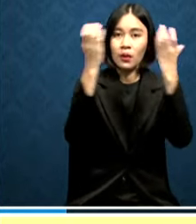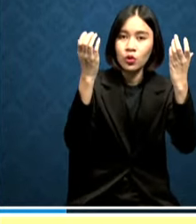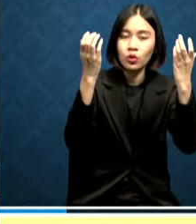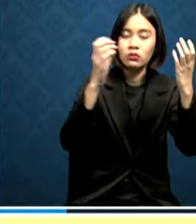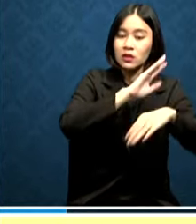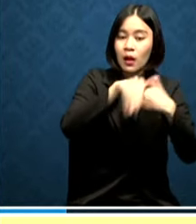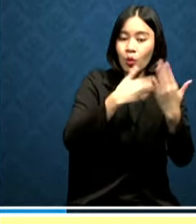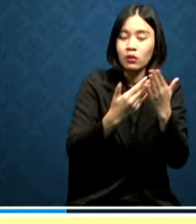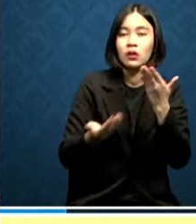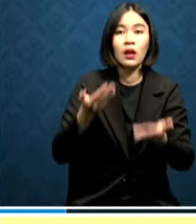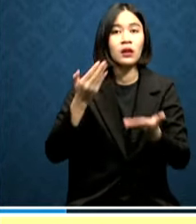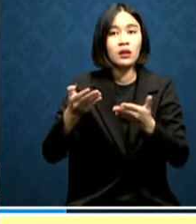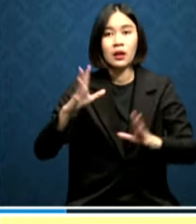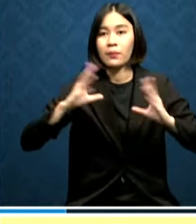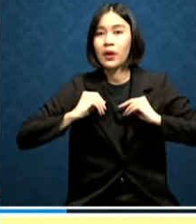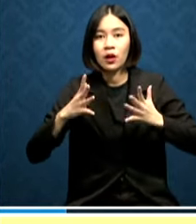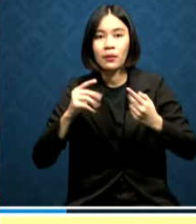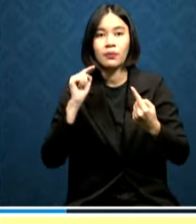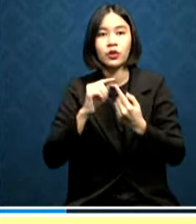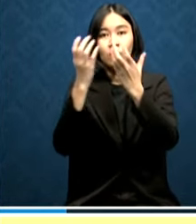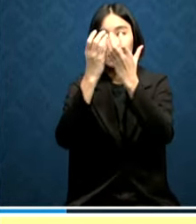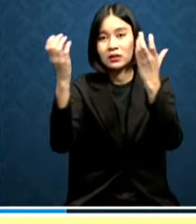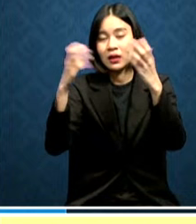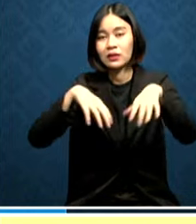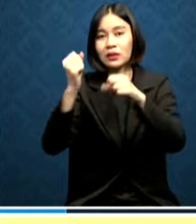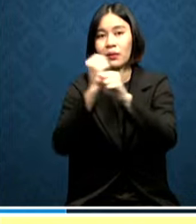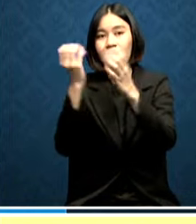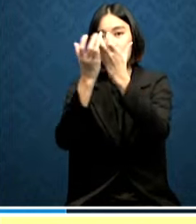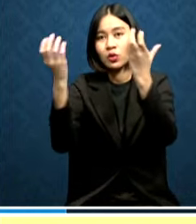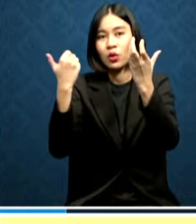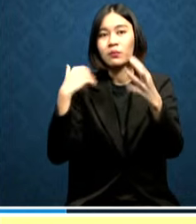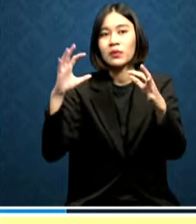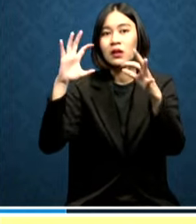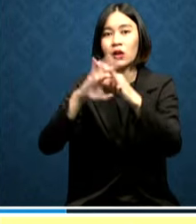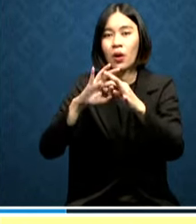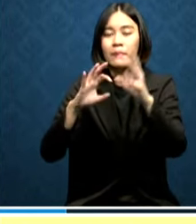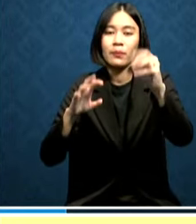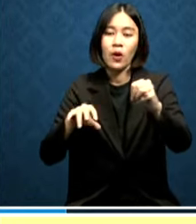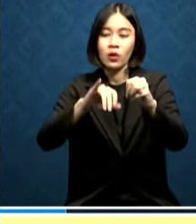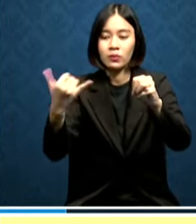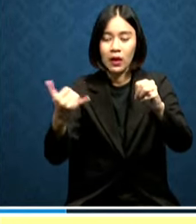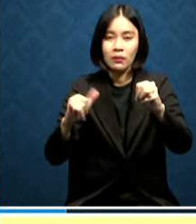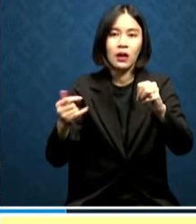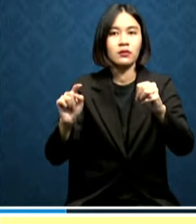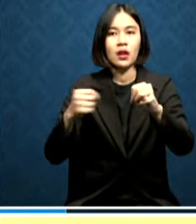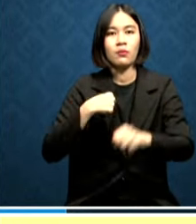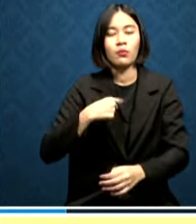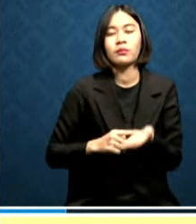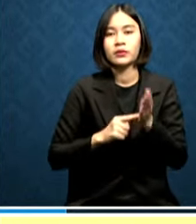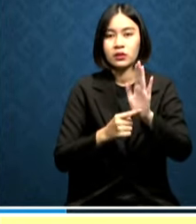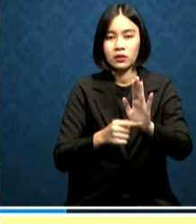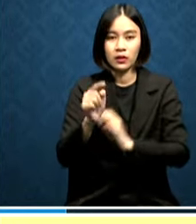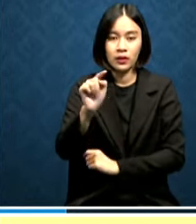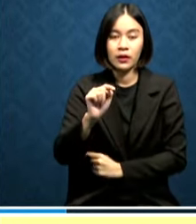าไม่เห็นด้วยกับการจัดทำรัฐธรรมนูญเพียงแค่มีการล็อกบางโหวตบางมาตานะครับผมก็เลยขอเสนอว่